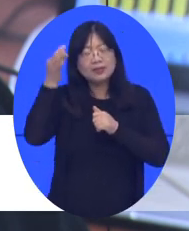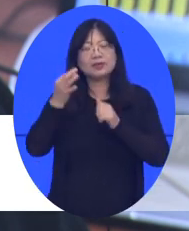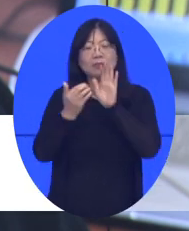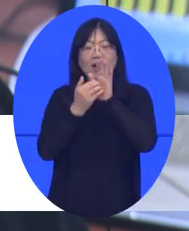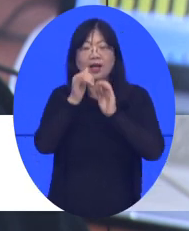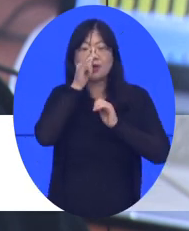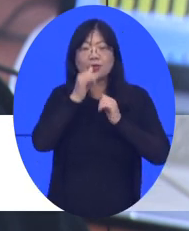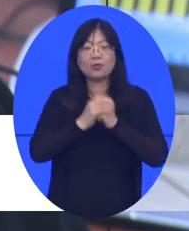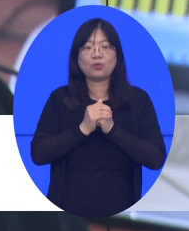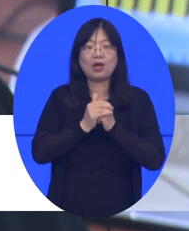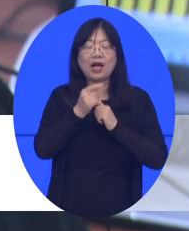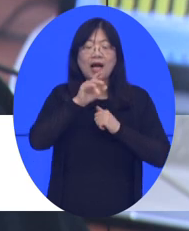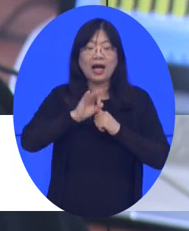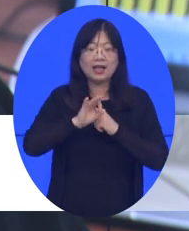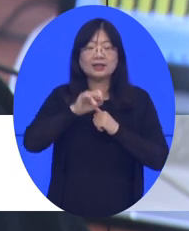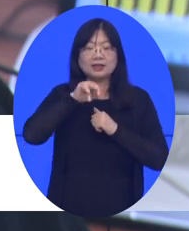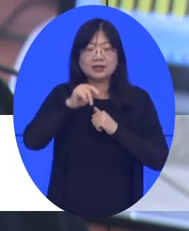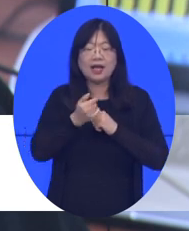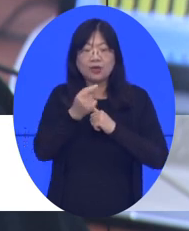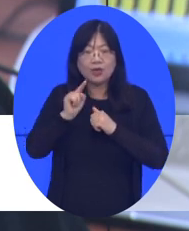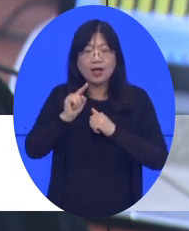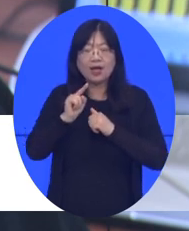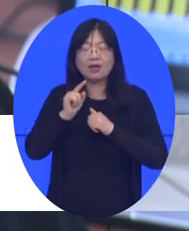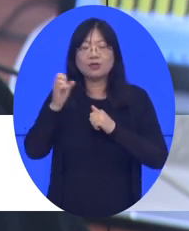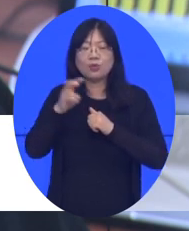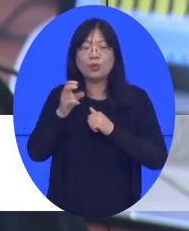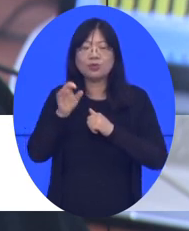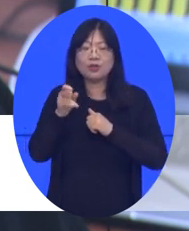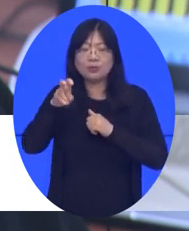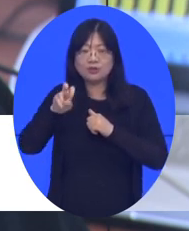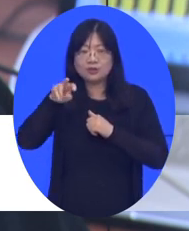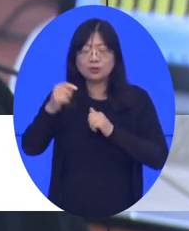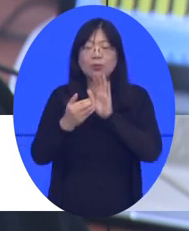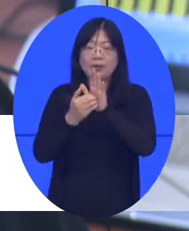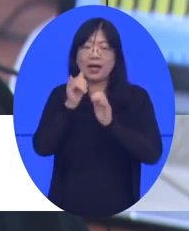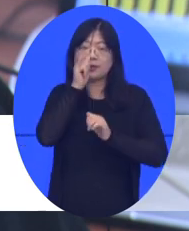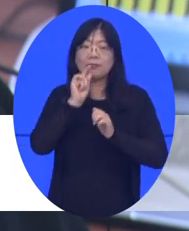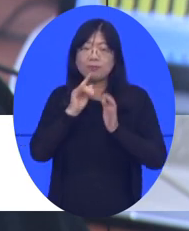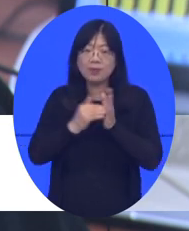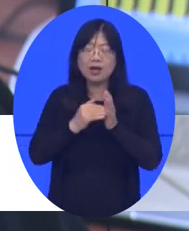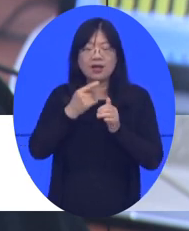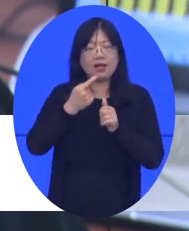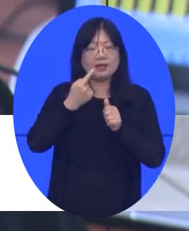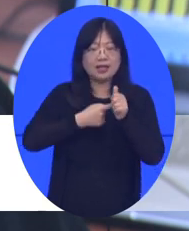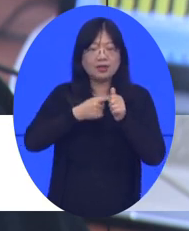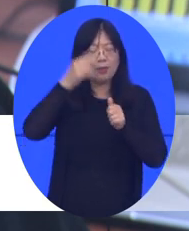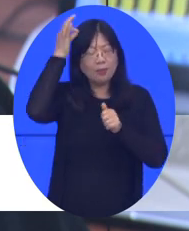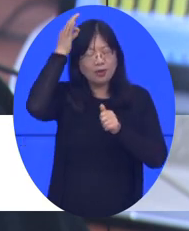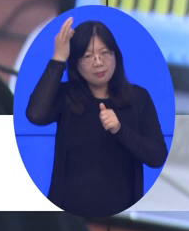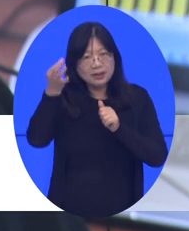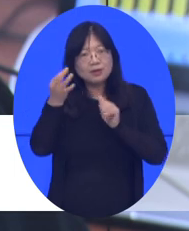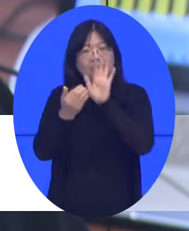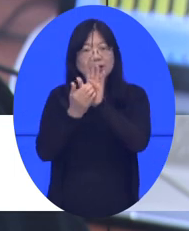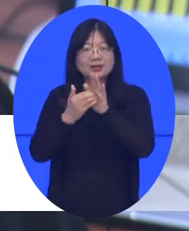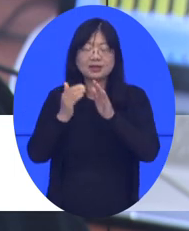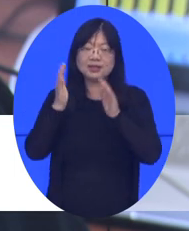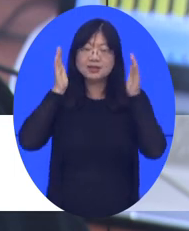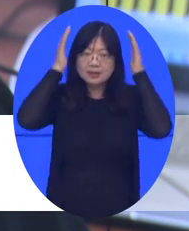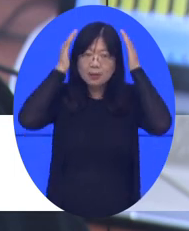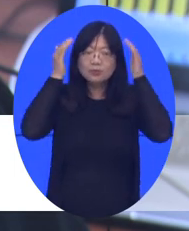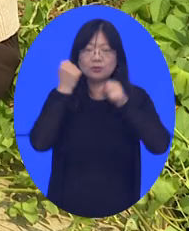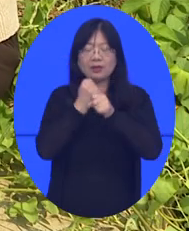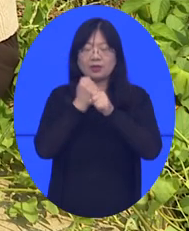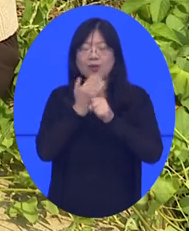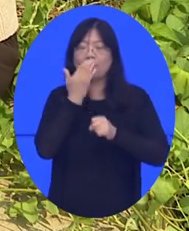물론 모발 생존 주기까지 늘려주는데요. 이를 활용한 천연 탈모 방지 샴푸가 만들어질 것으로 보입니다. 최창순 기자입니다.